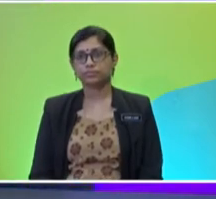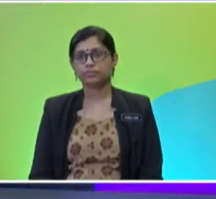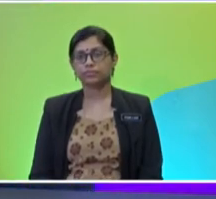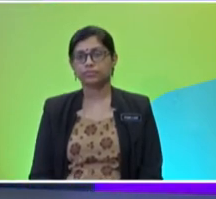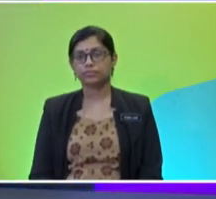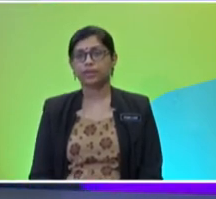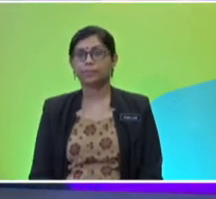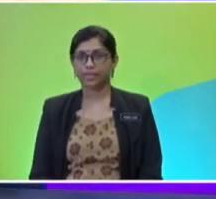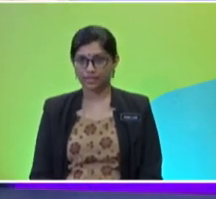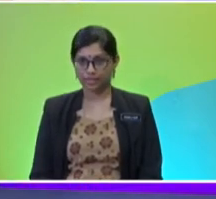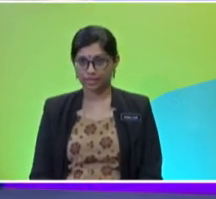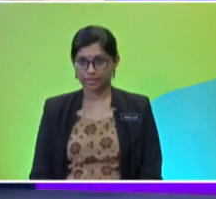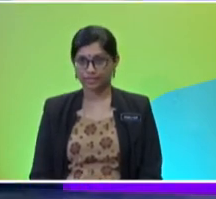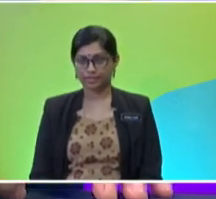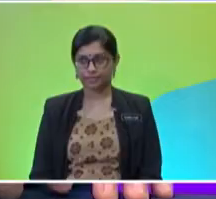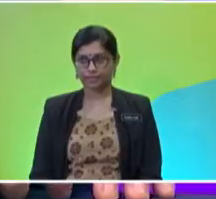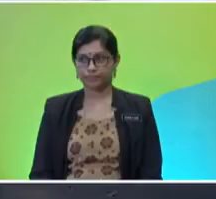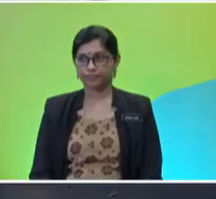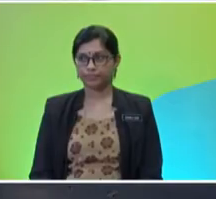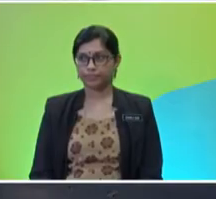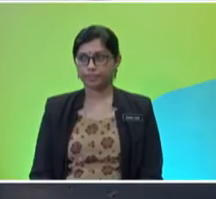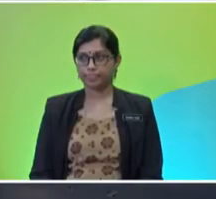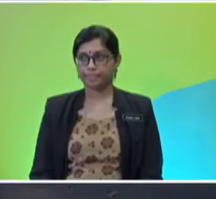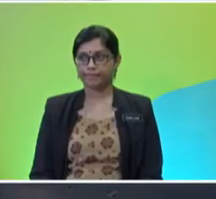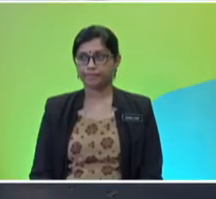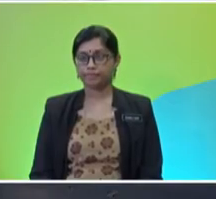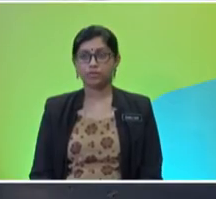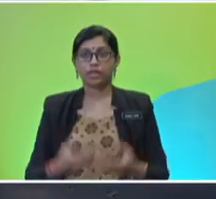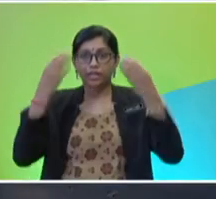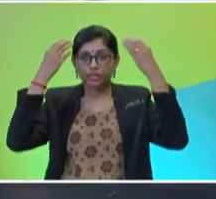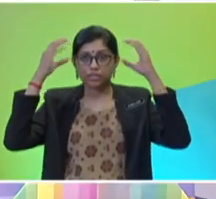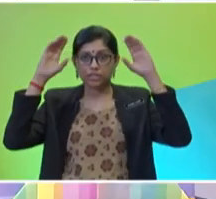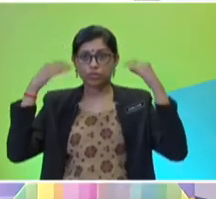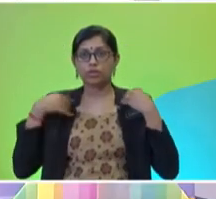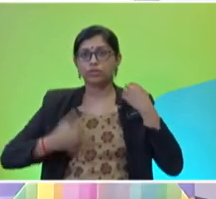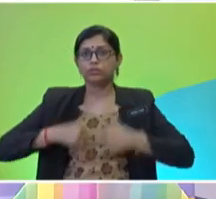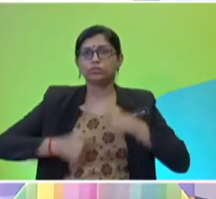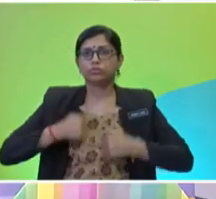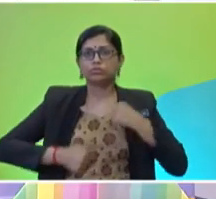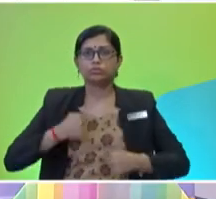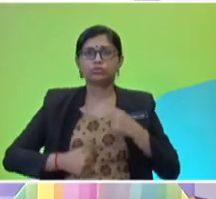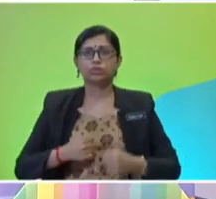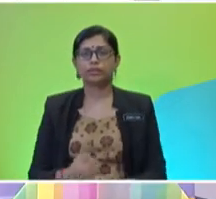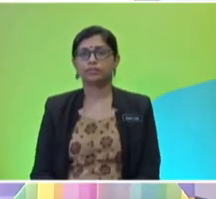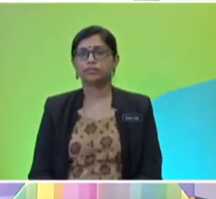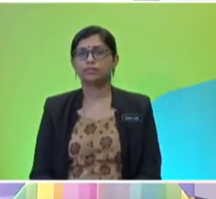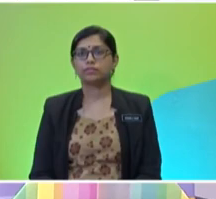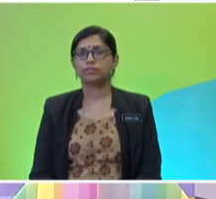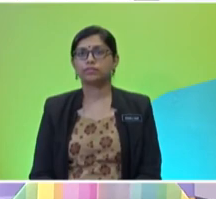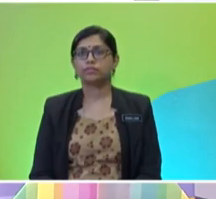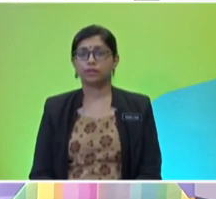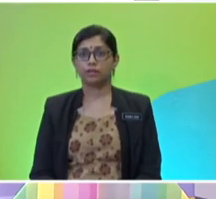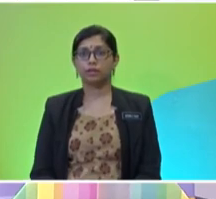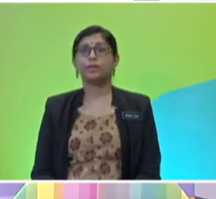majlis rasmi. Okey, seterusnya. Di tangan cikgu ada merentas desa. Kalau dah merentas desa, pakaian sukanlah